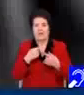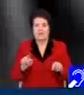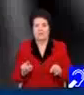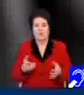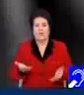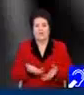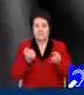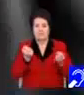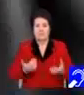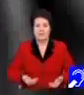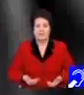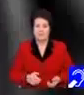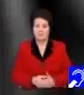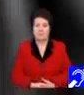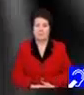vieți.